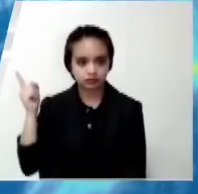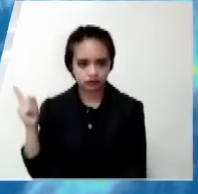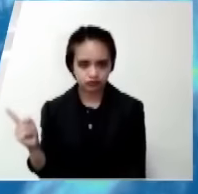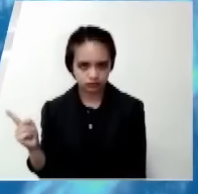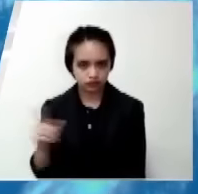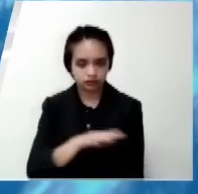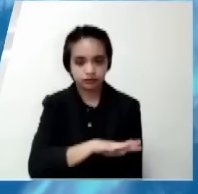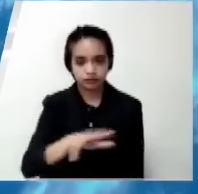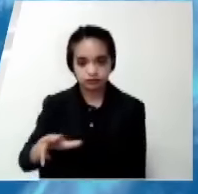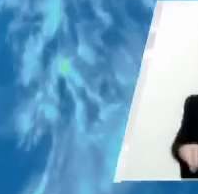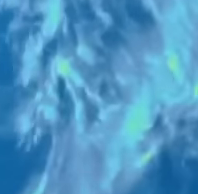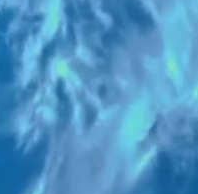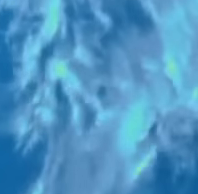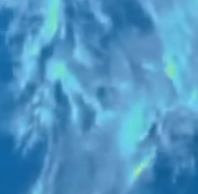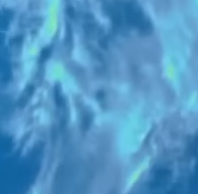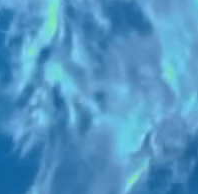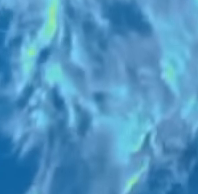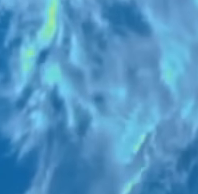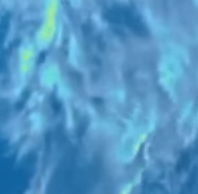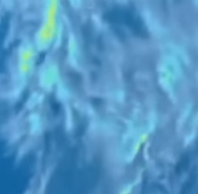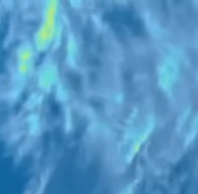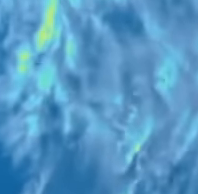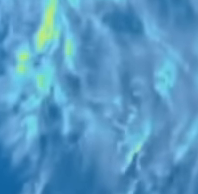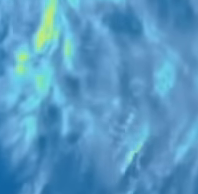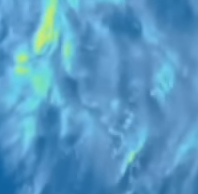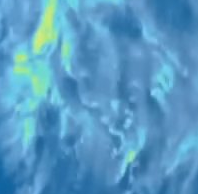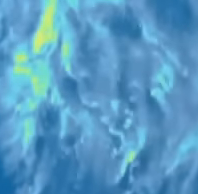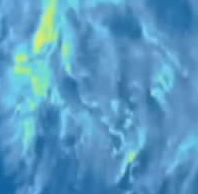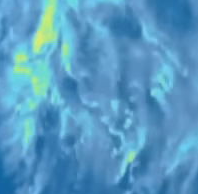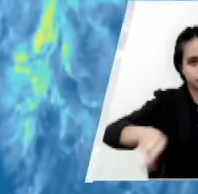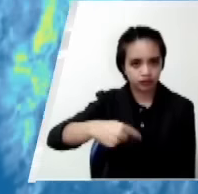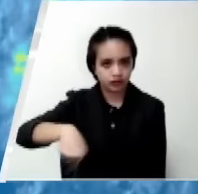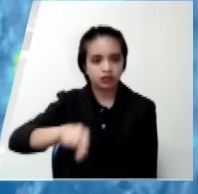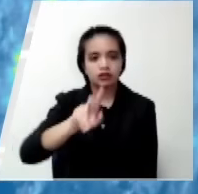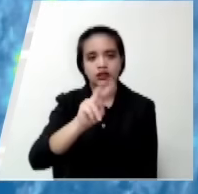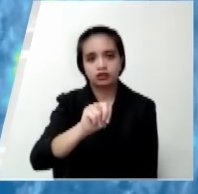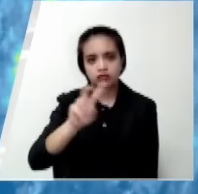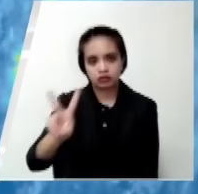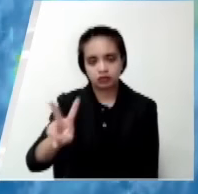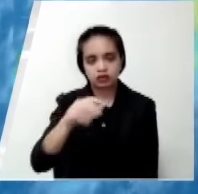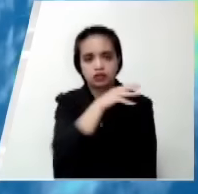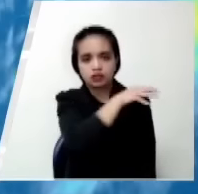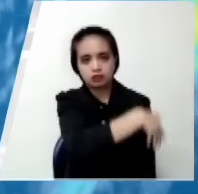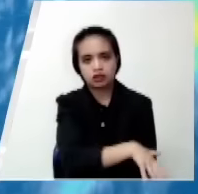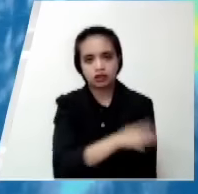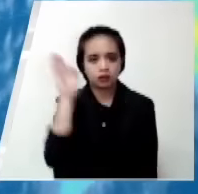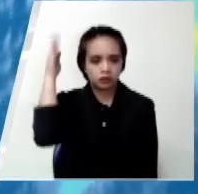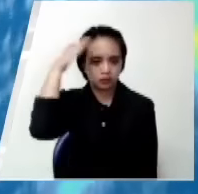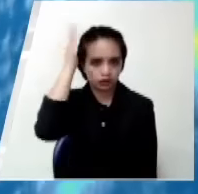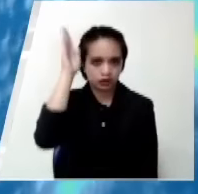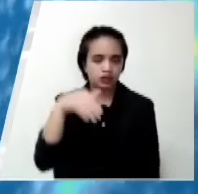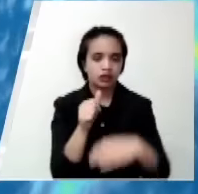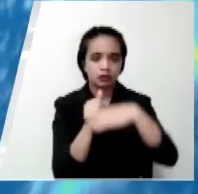ng Babuyan Islands. Ganun din sa may Isabela, Quirino, Nueva Vizcaya, Apayao, Kalinga, Abra, Ifugao,